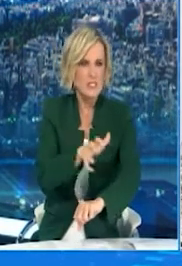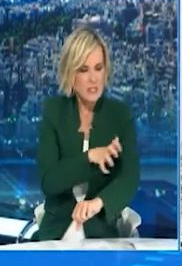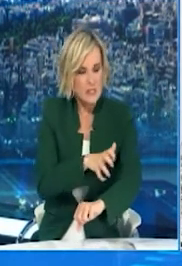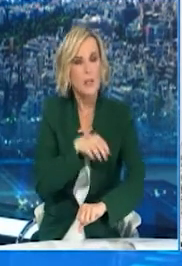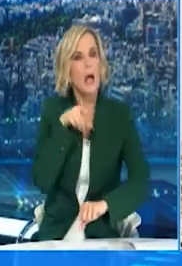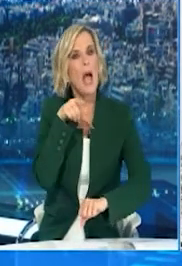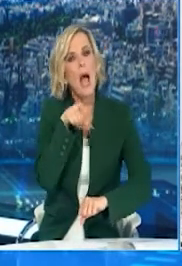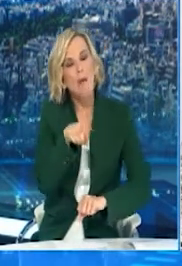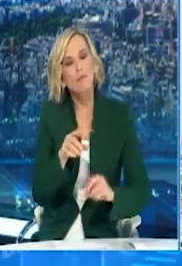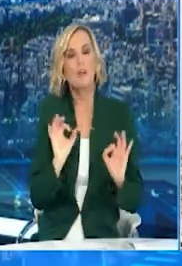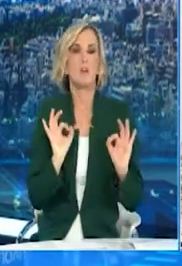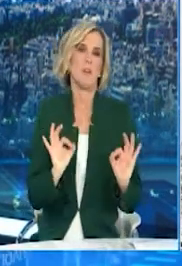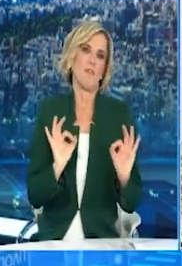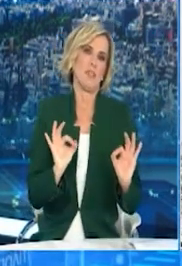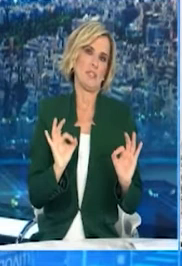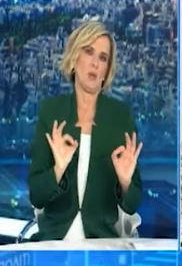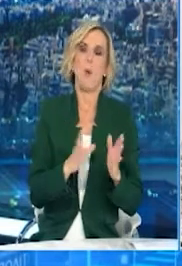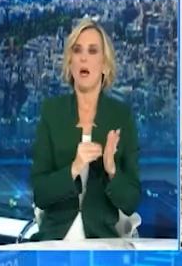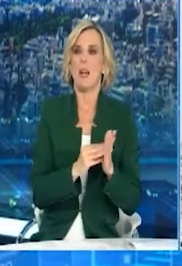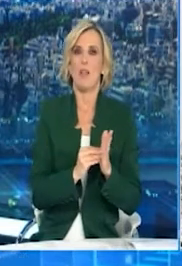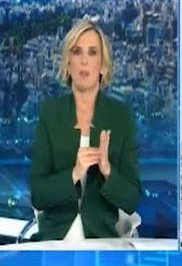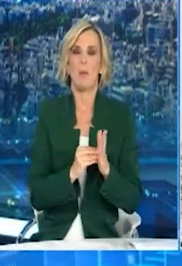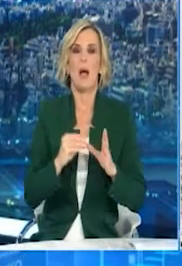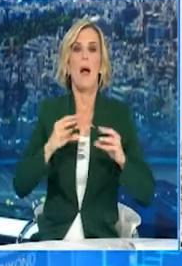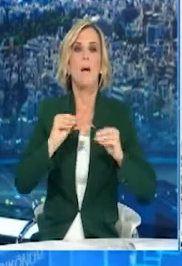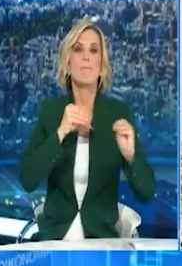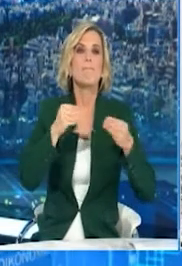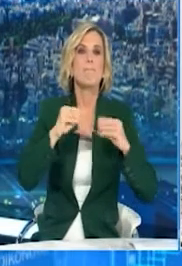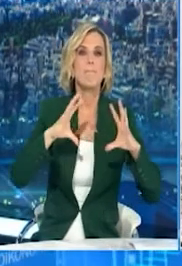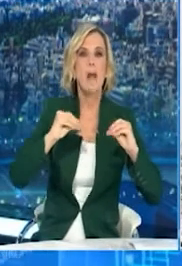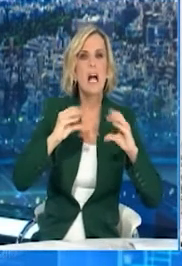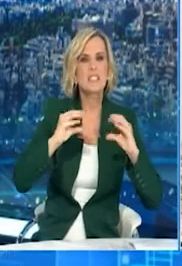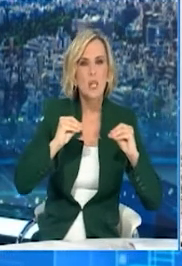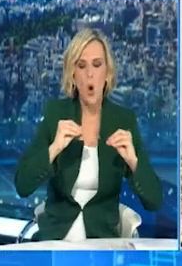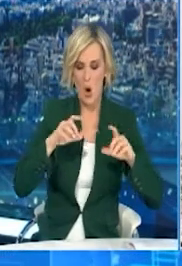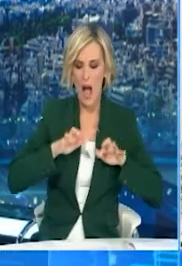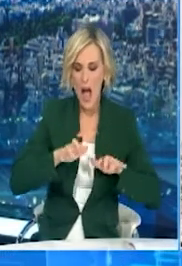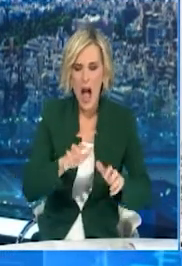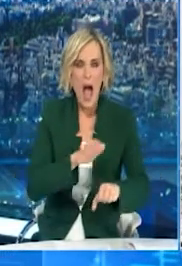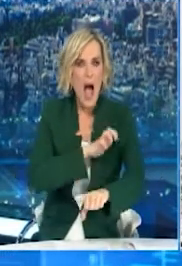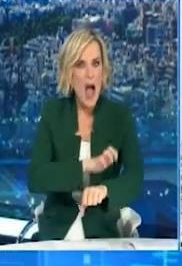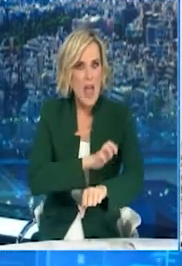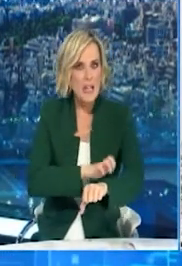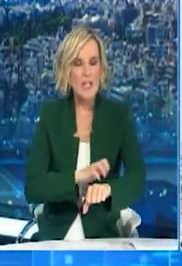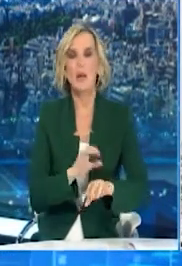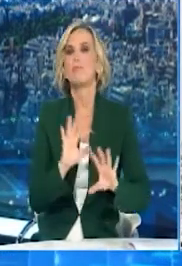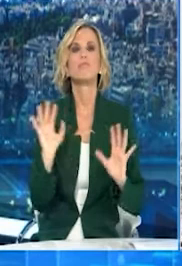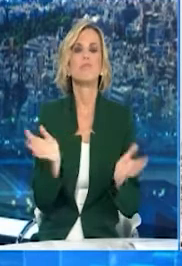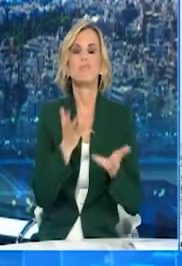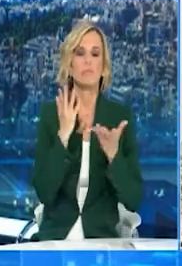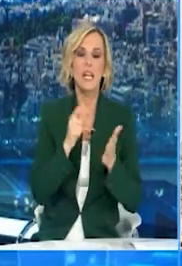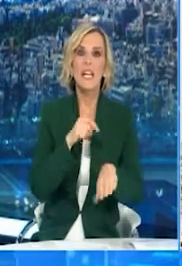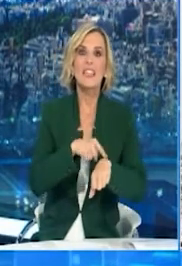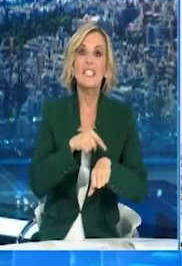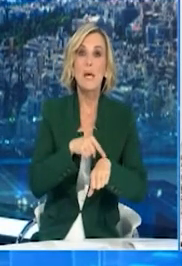αλλεργιογόνα, το φυσικό καουτσούκ, το λάτεξ, ακόμη και σκιαγραφικές ουσίες που